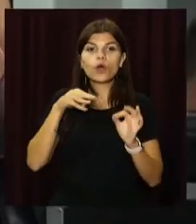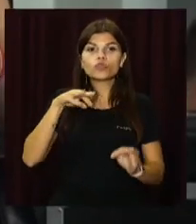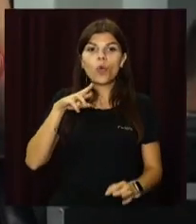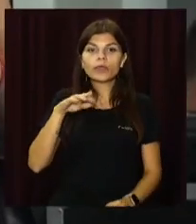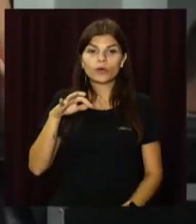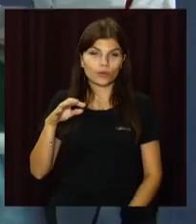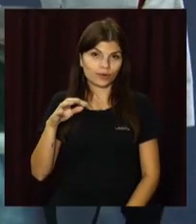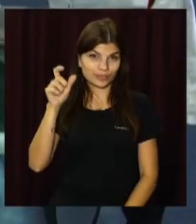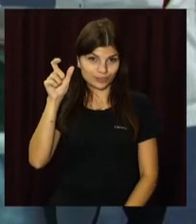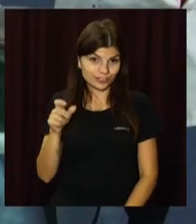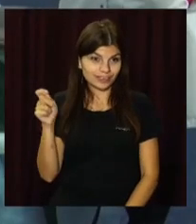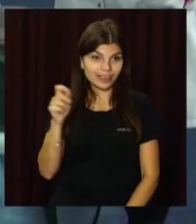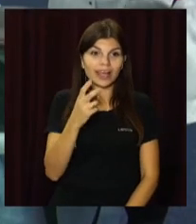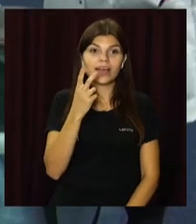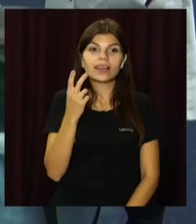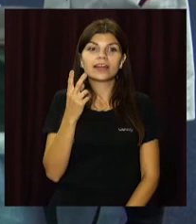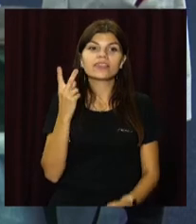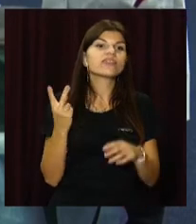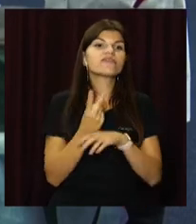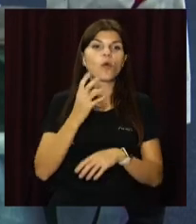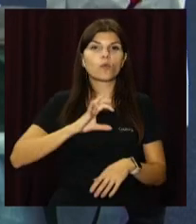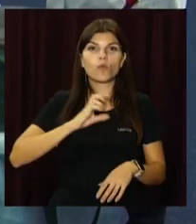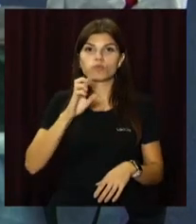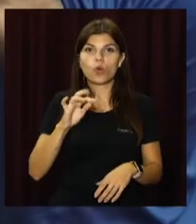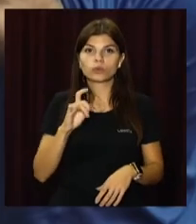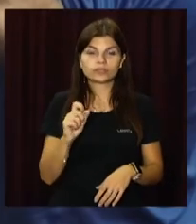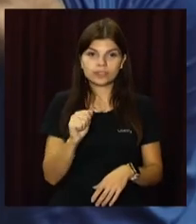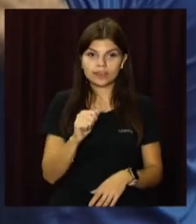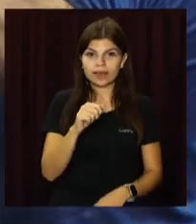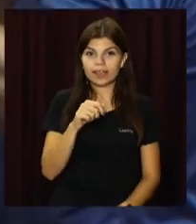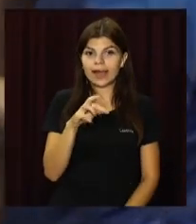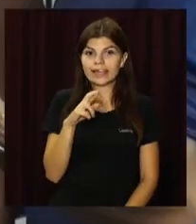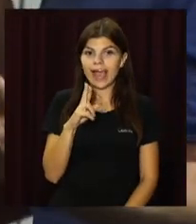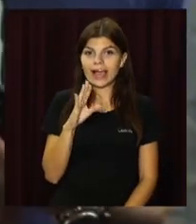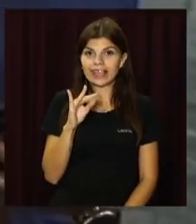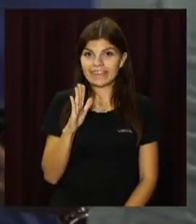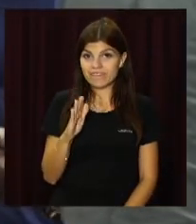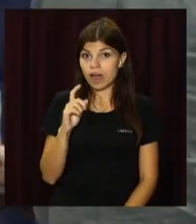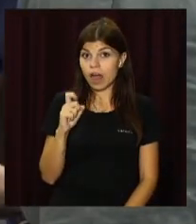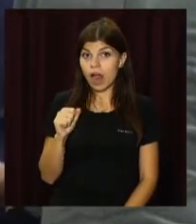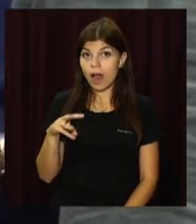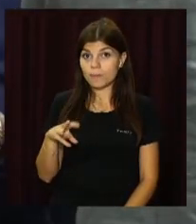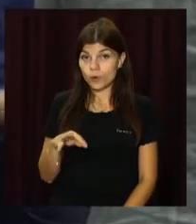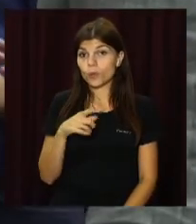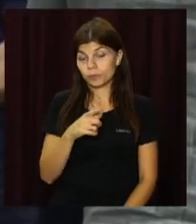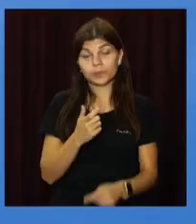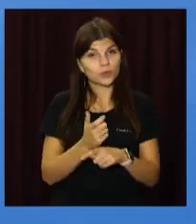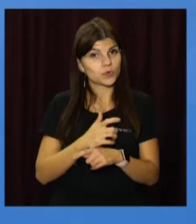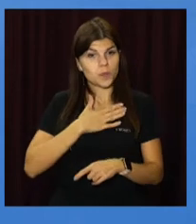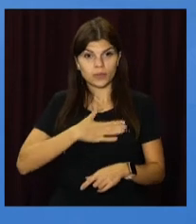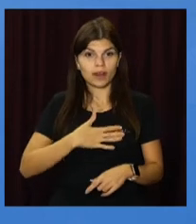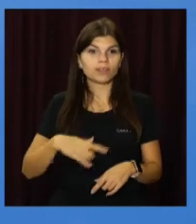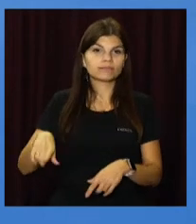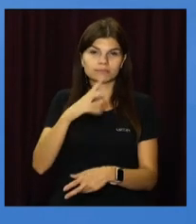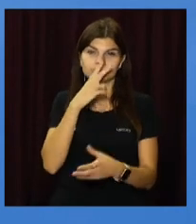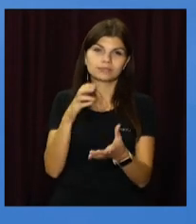Дар'я Білоді та дворазовий бронзовий призер чемпіонатів світу Яків Хамо. Вони зізналися, приємно зануритися у знайому